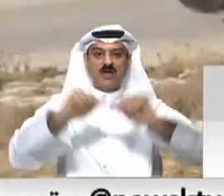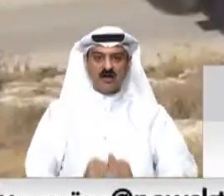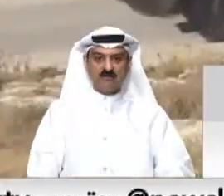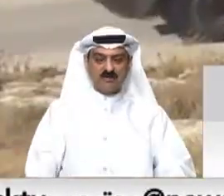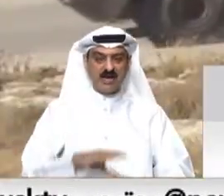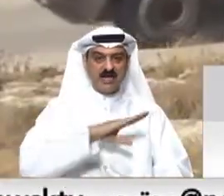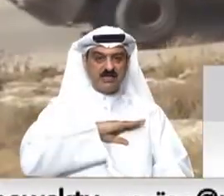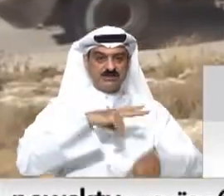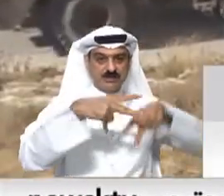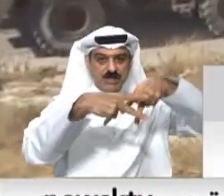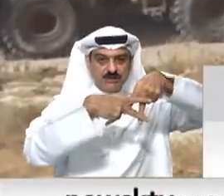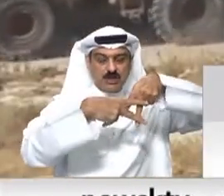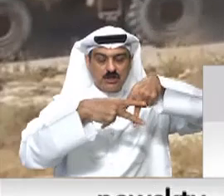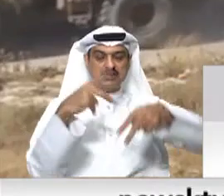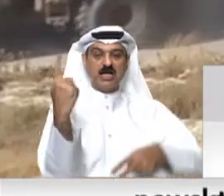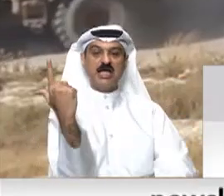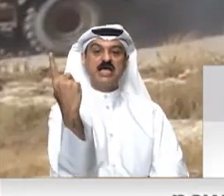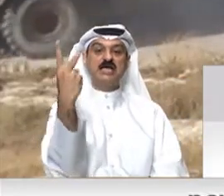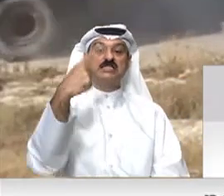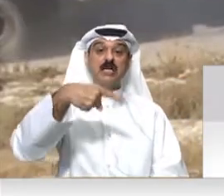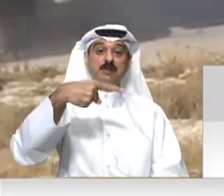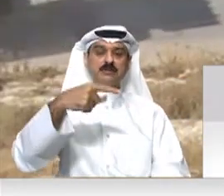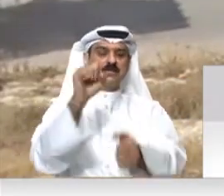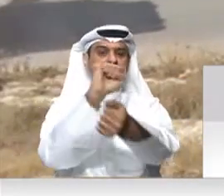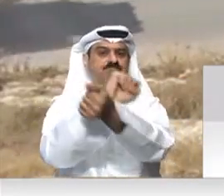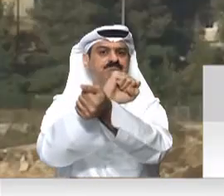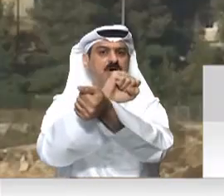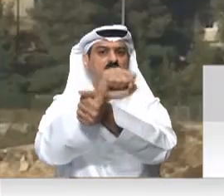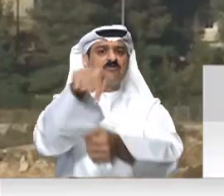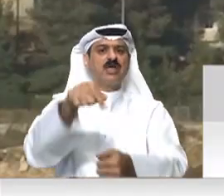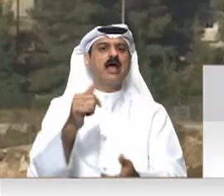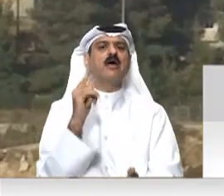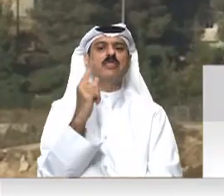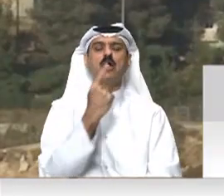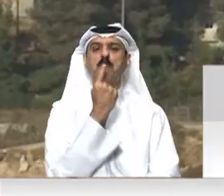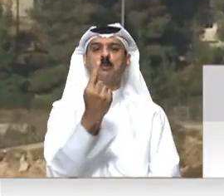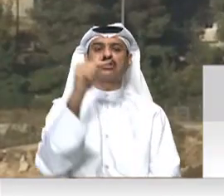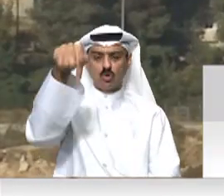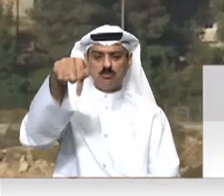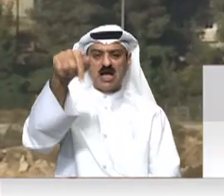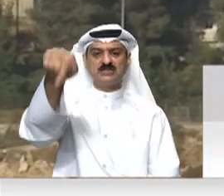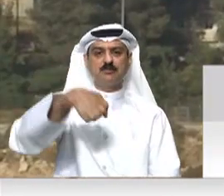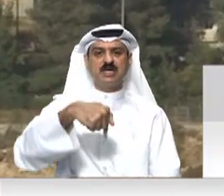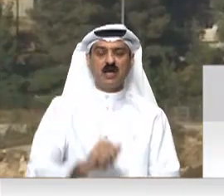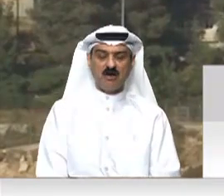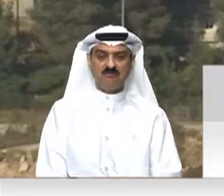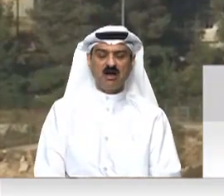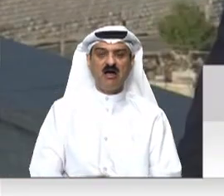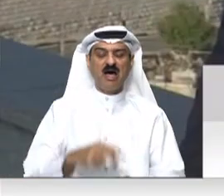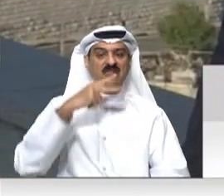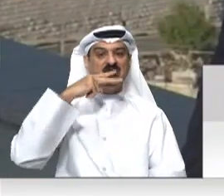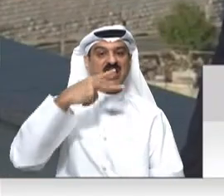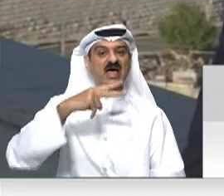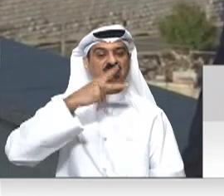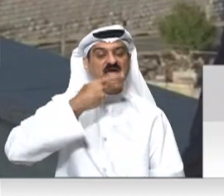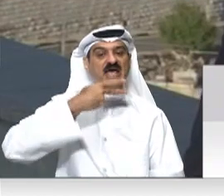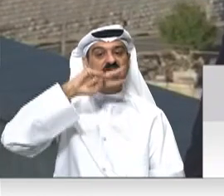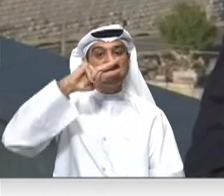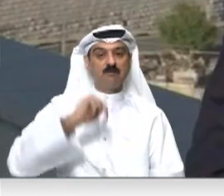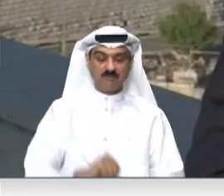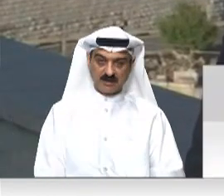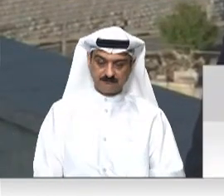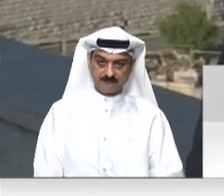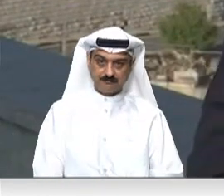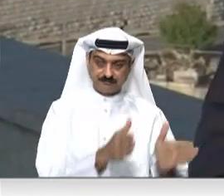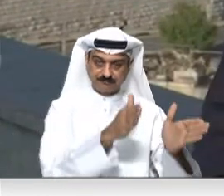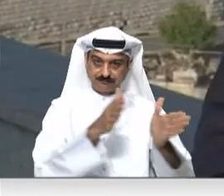قوات الاحتلال 17 شابا يدعي بانهم مطلوبون له وهي روايه زائفه وكان حكومه